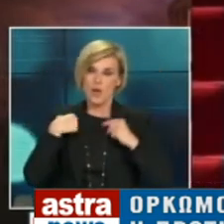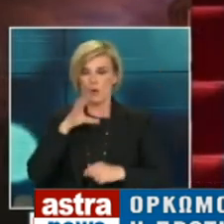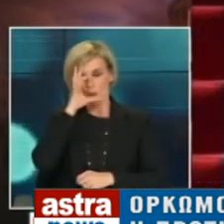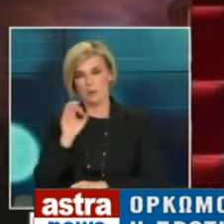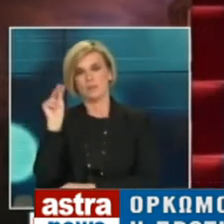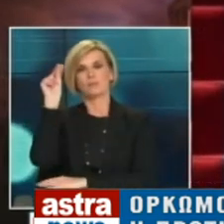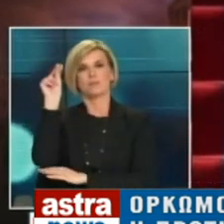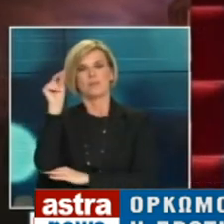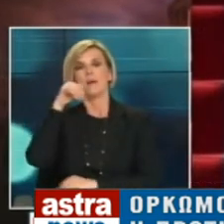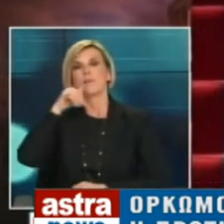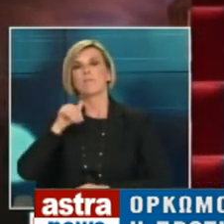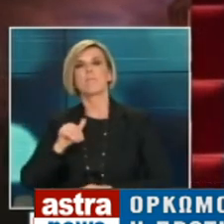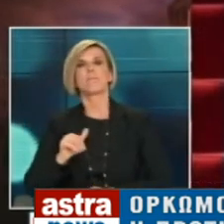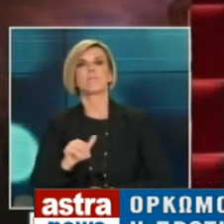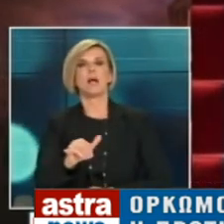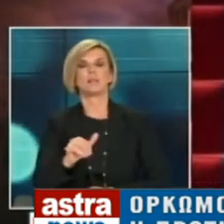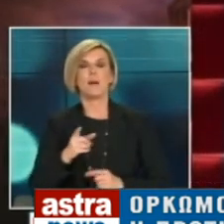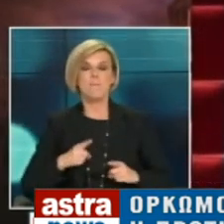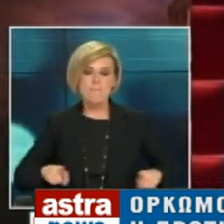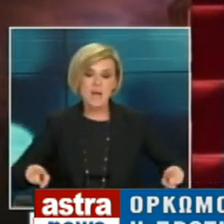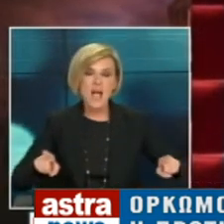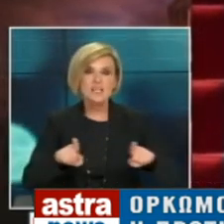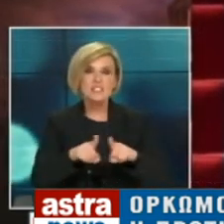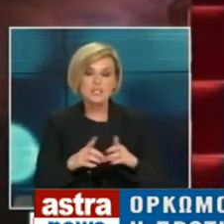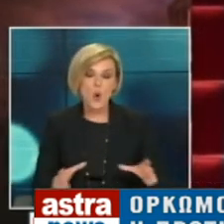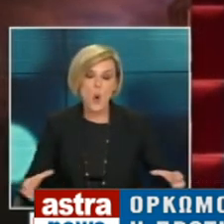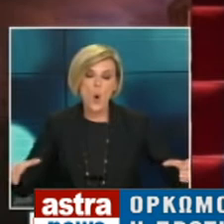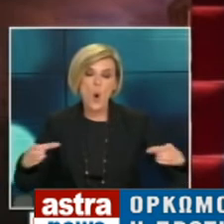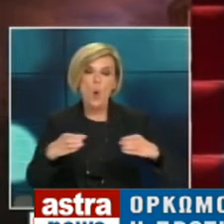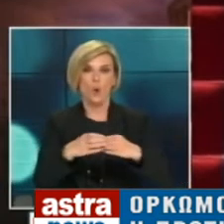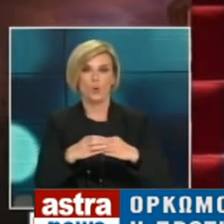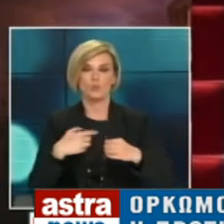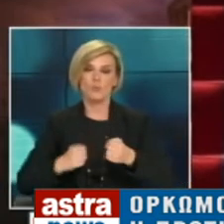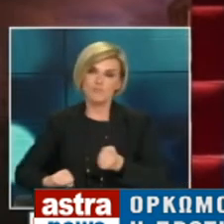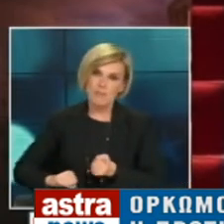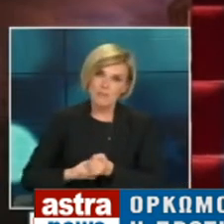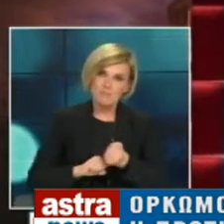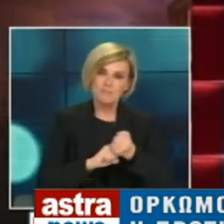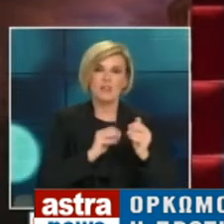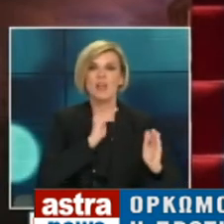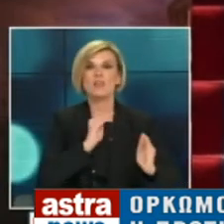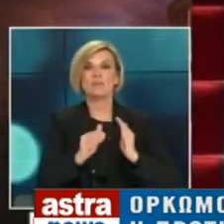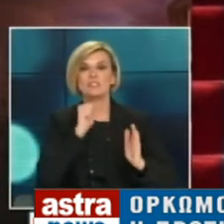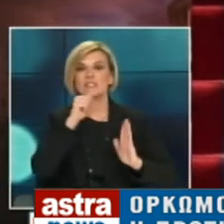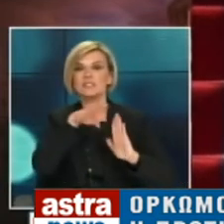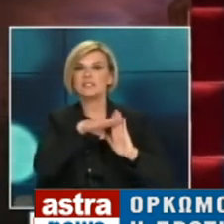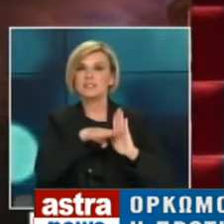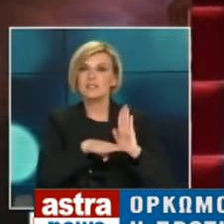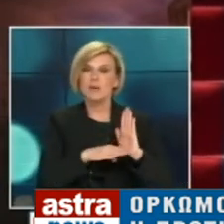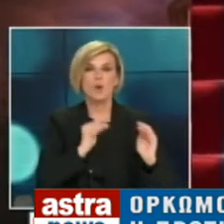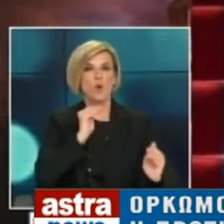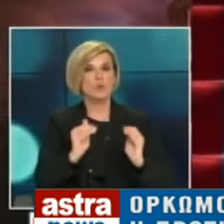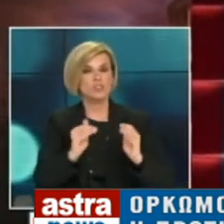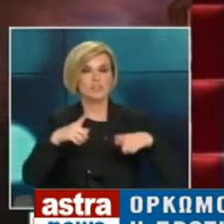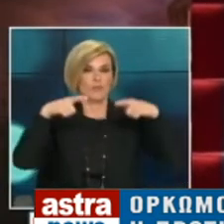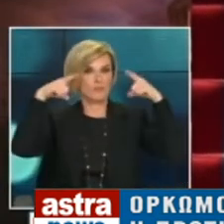μου. Πάντοτε, πάντοτε θα είμαι μαζί σας. Θα υπερασπίζομαι και θα προστατεύω το Σύνταγμα. Θα προστατεύω τη